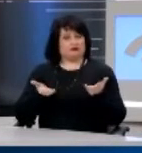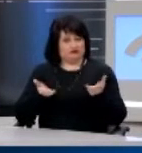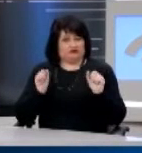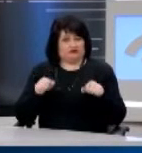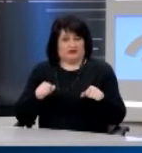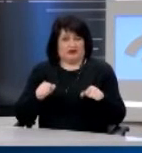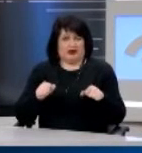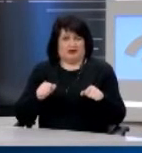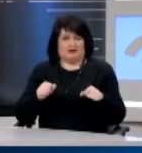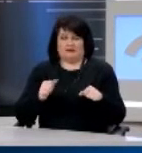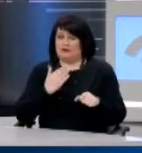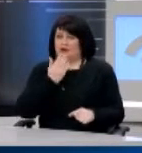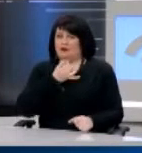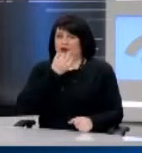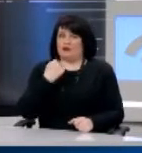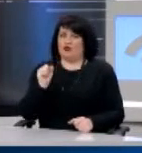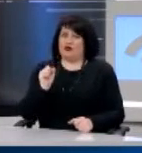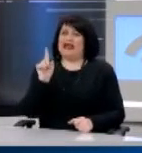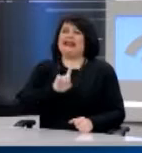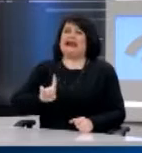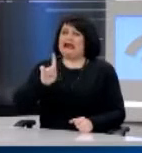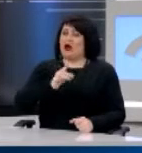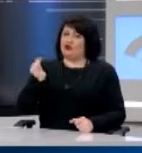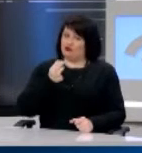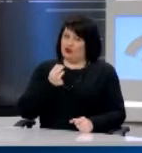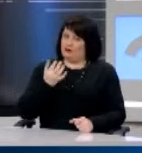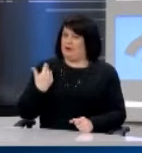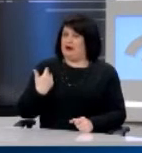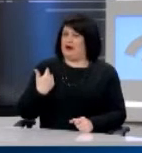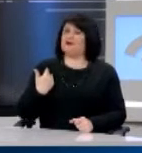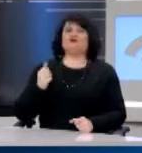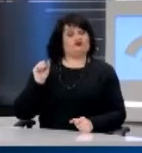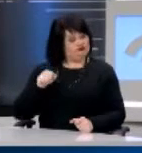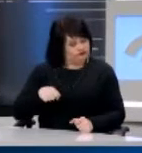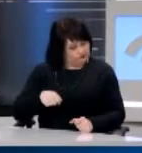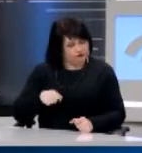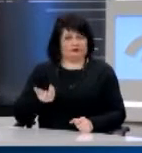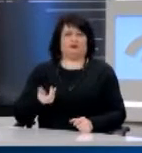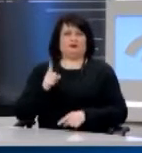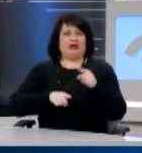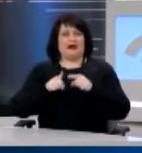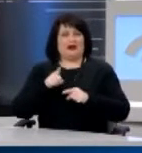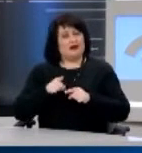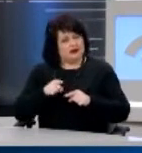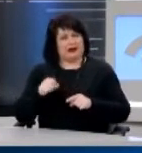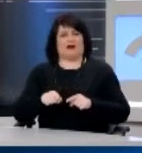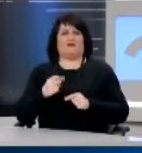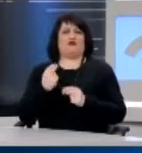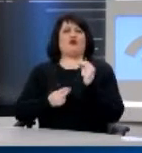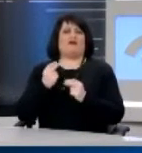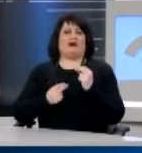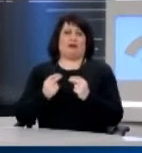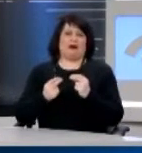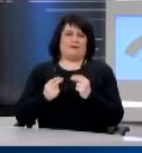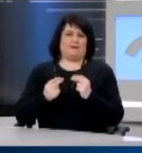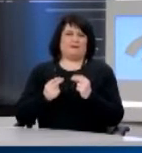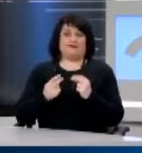αυτές, και του αρχηγού της αντιπολίτευσης που μίλησε πριν, λέγοντας ότι πρόκειται για ένα πρόβλημα,